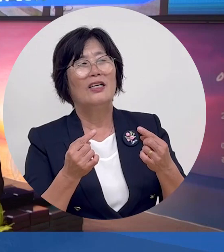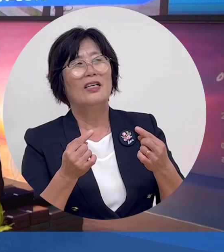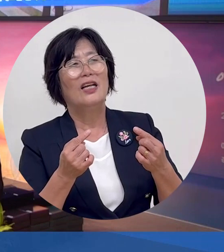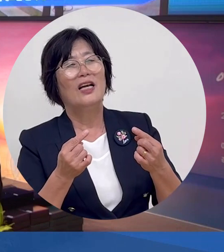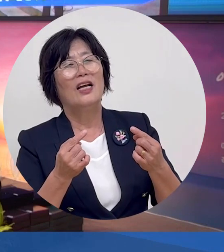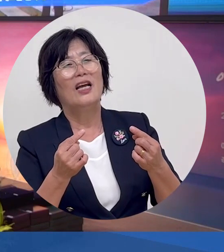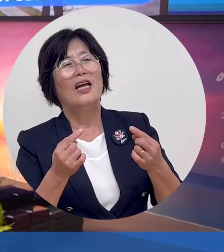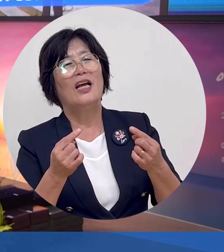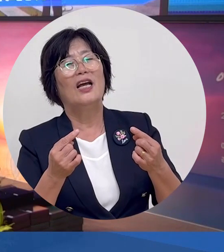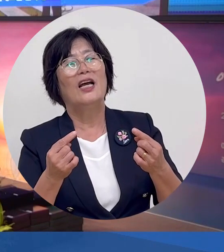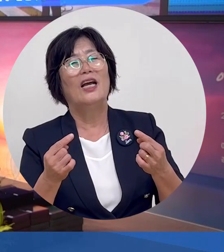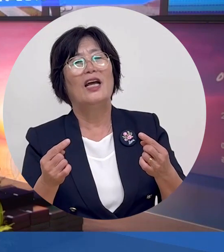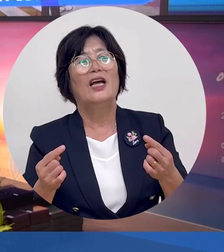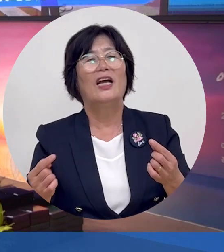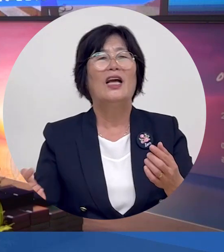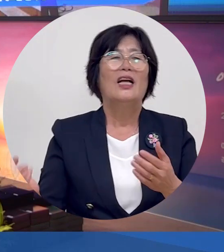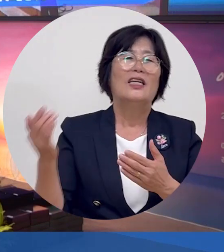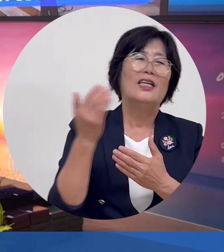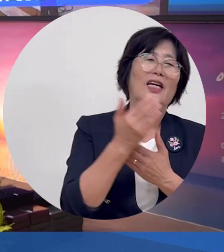들어가네.